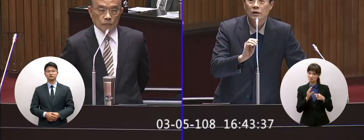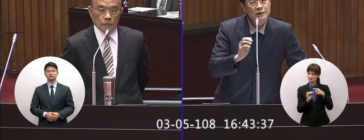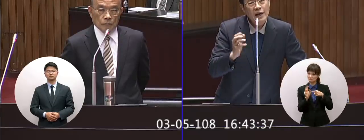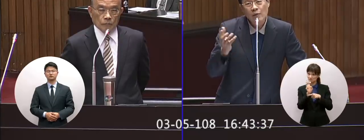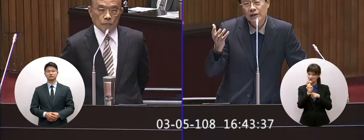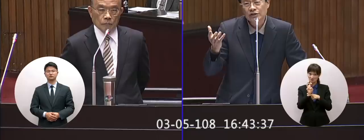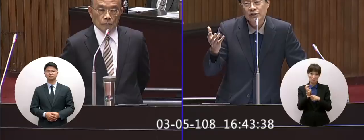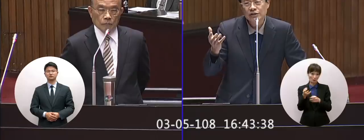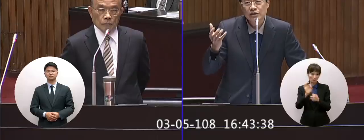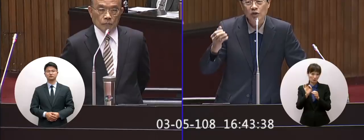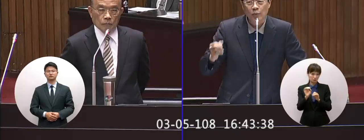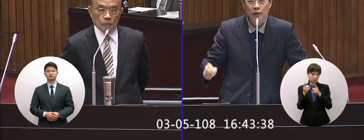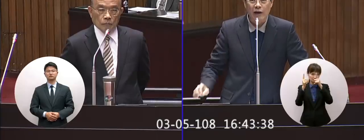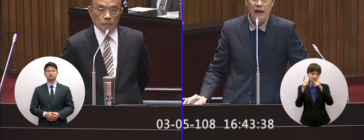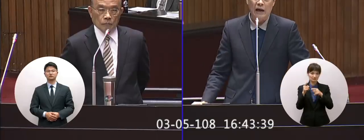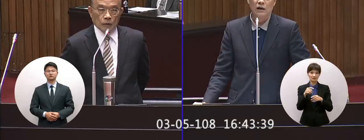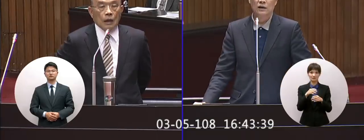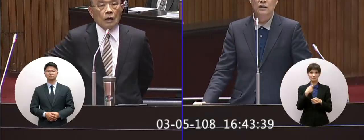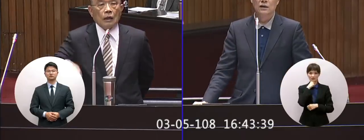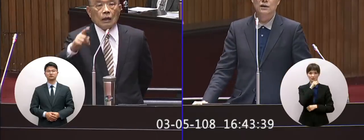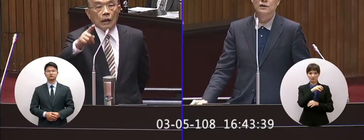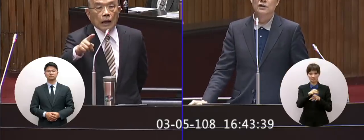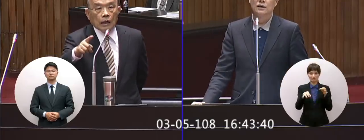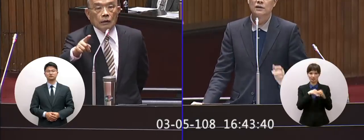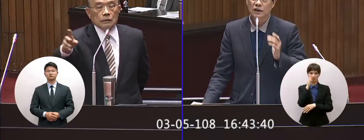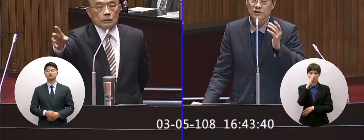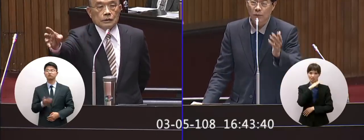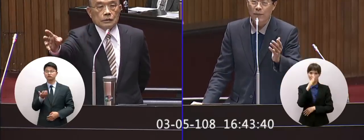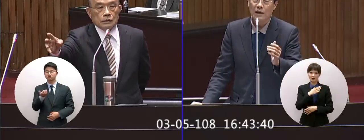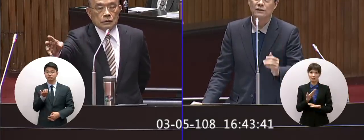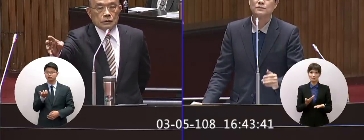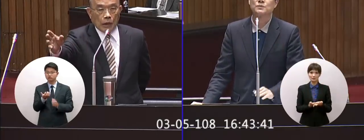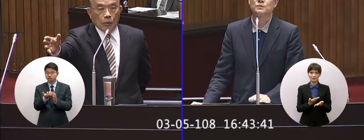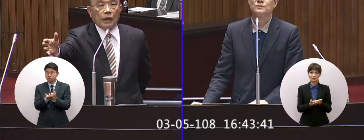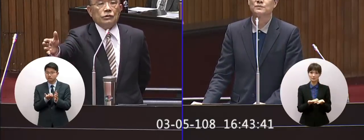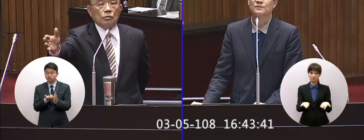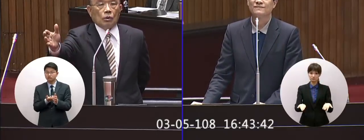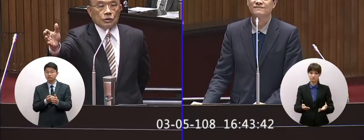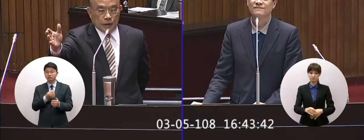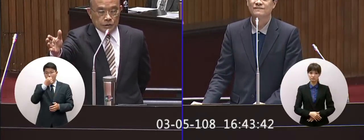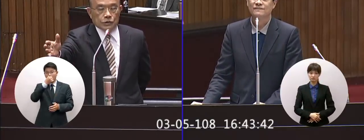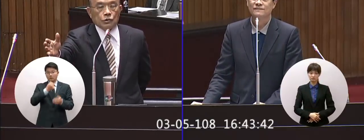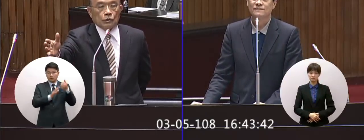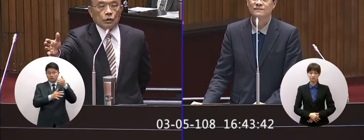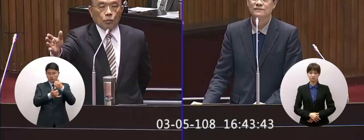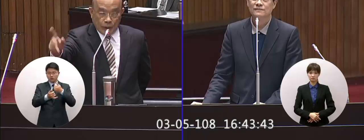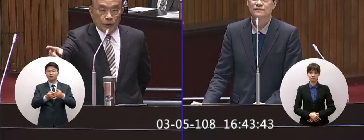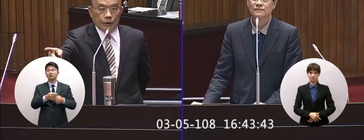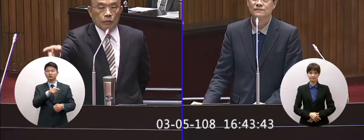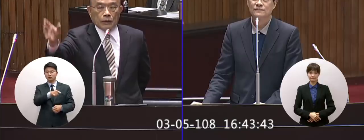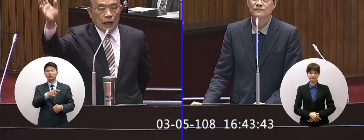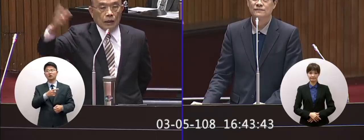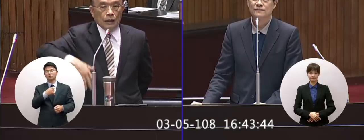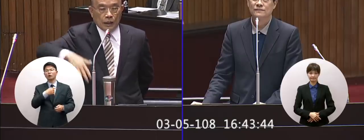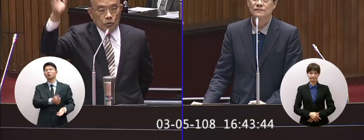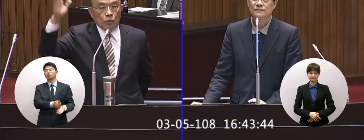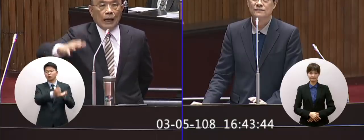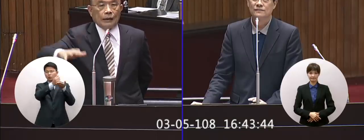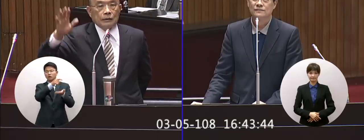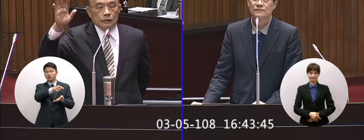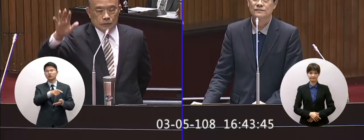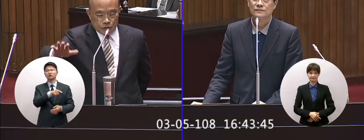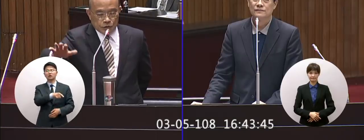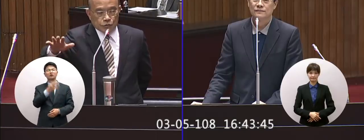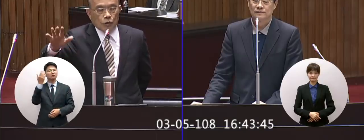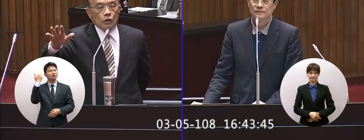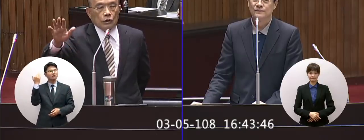候，台湾的经济是受不了了。 刚刚 那怎么办？ 蒋委员是我很敬重的委员，因为他沿路